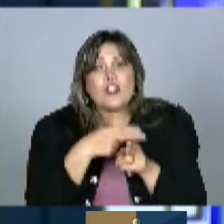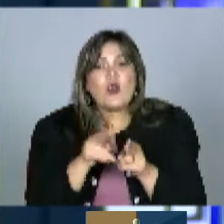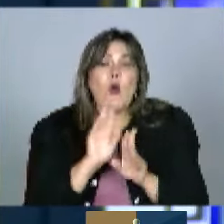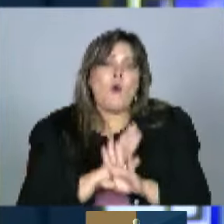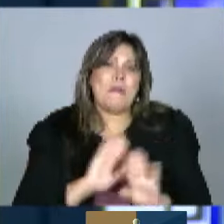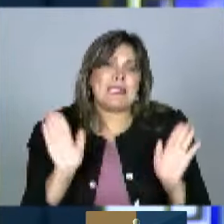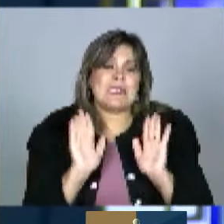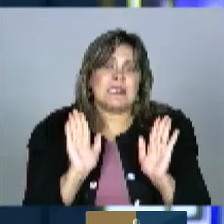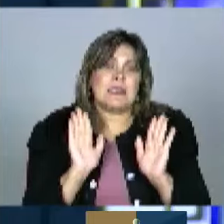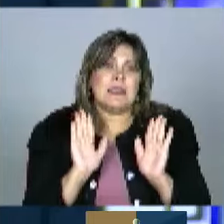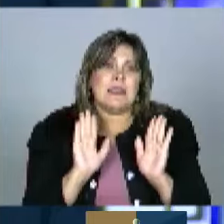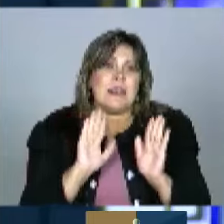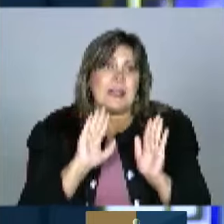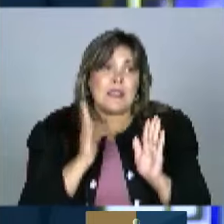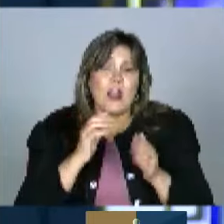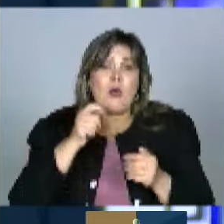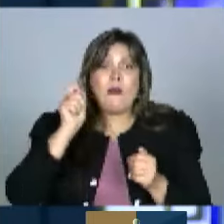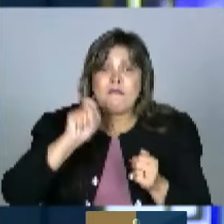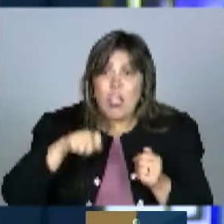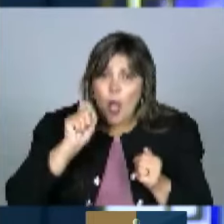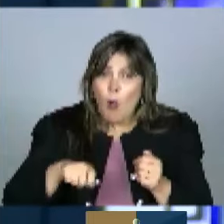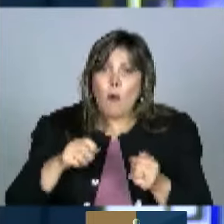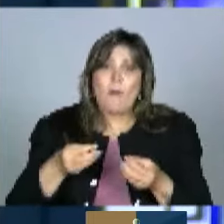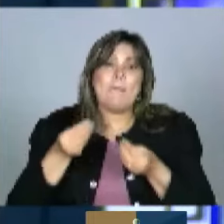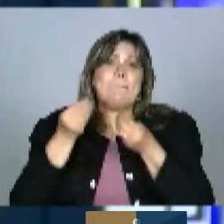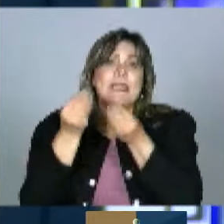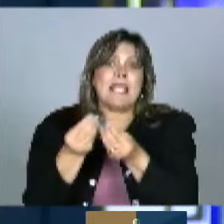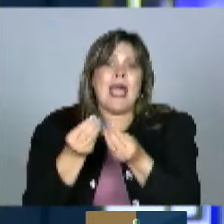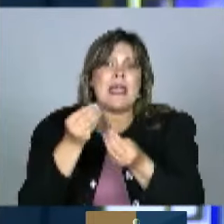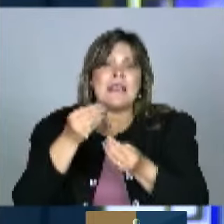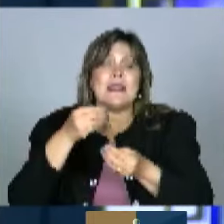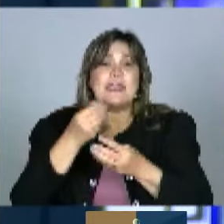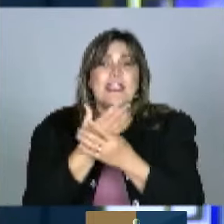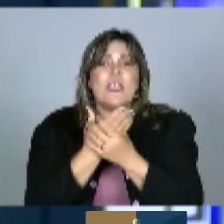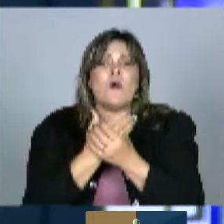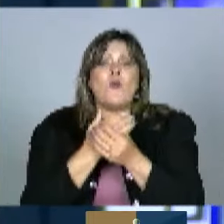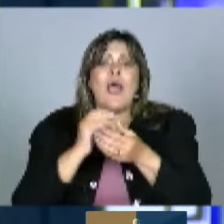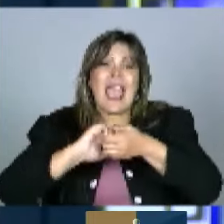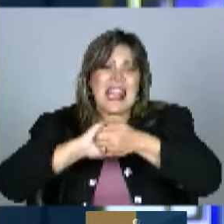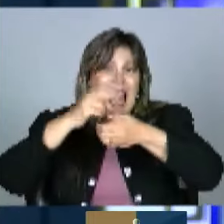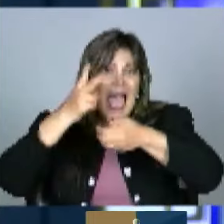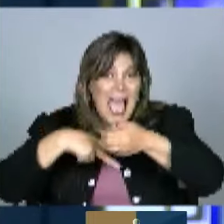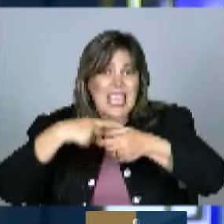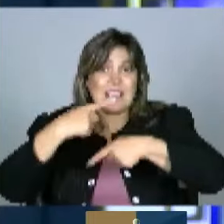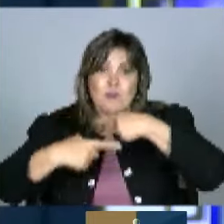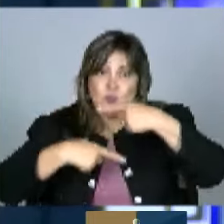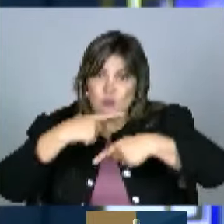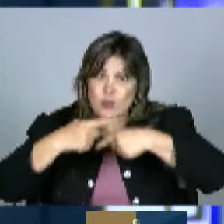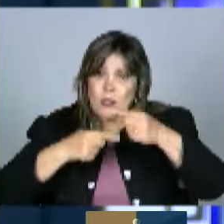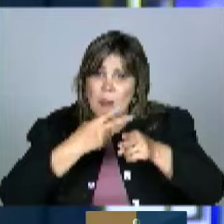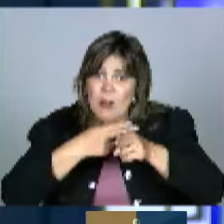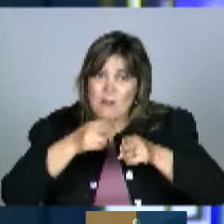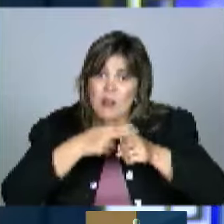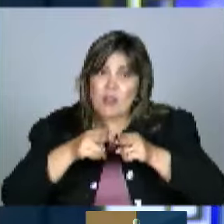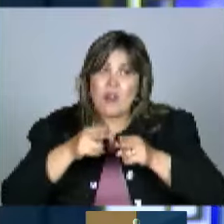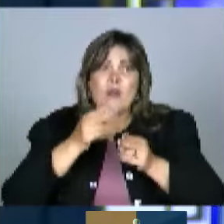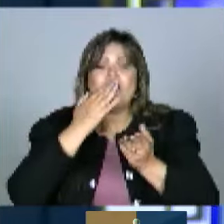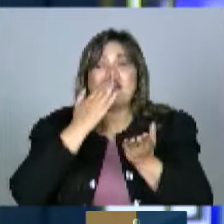لان طالما صدر حكم ليها بامتداد عقد الايجار لها فلا يحق له